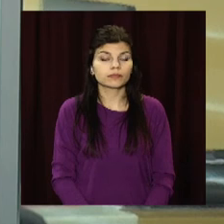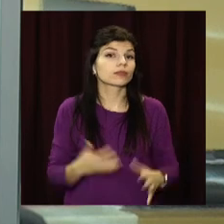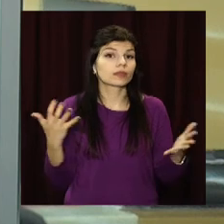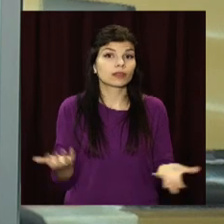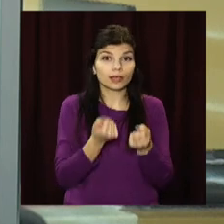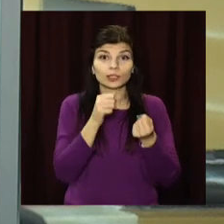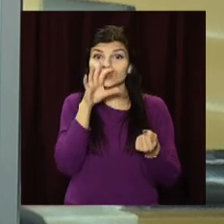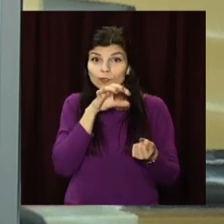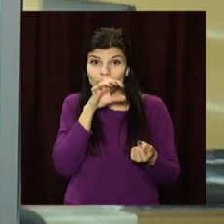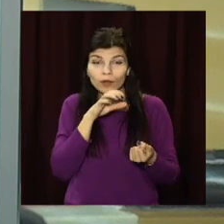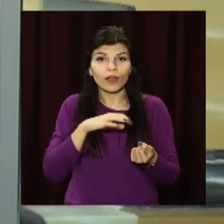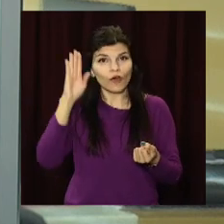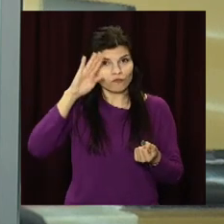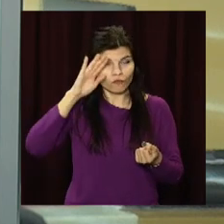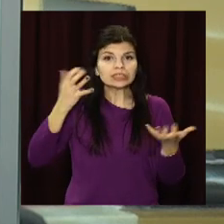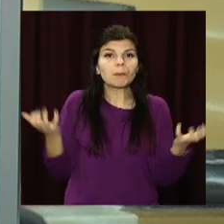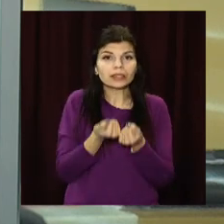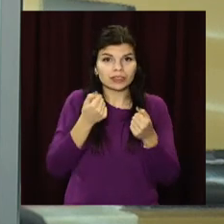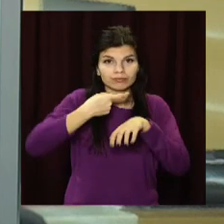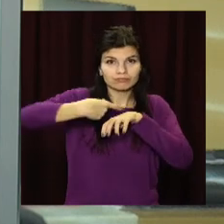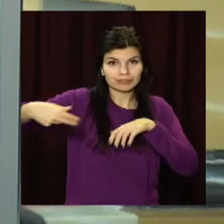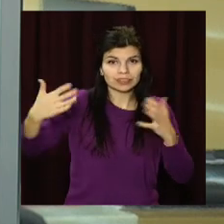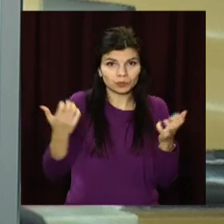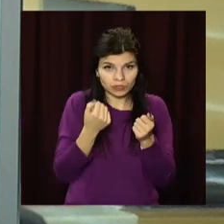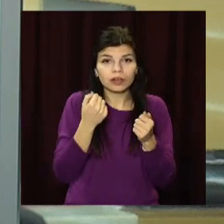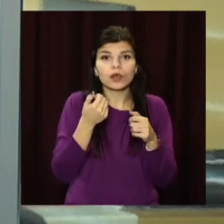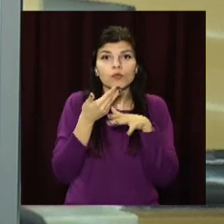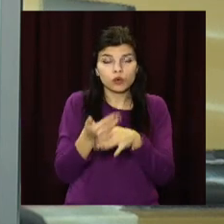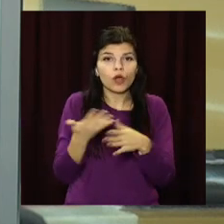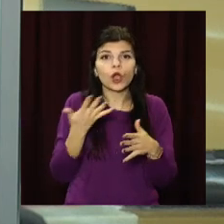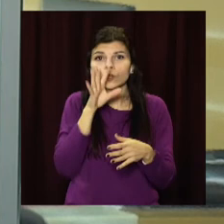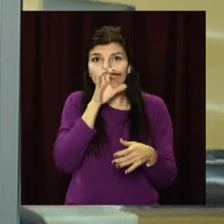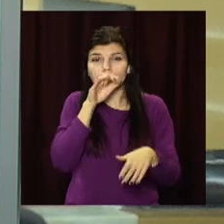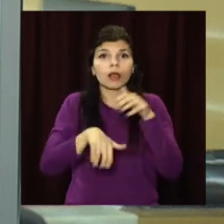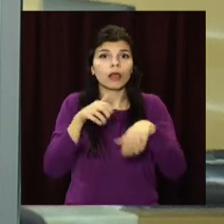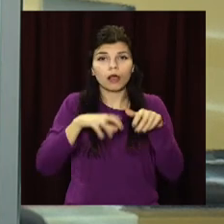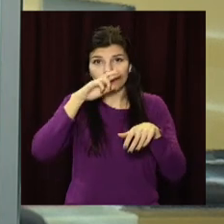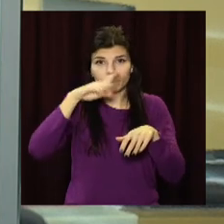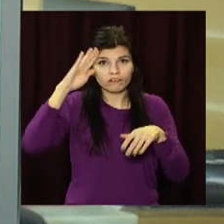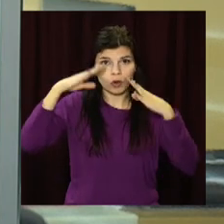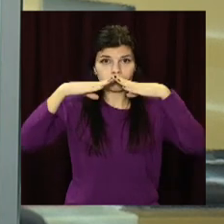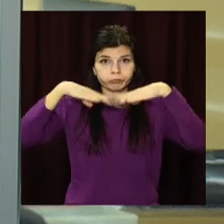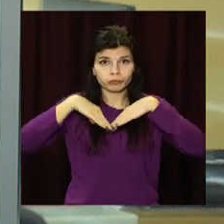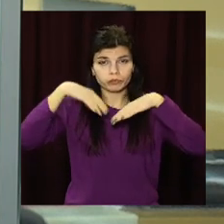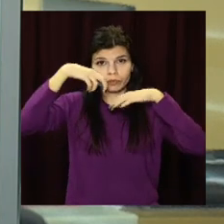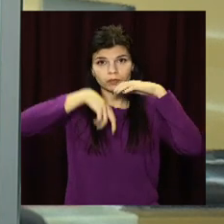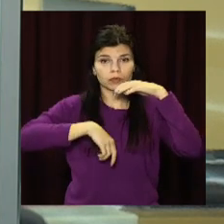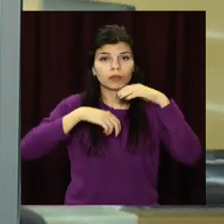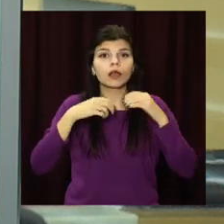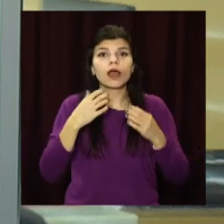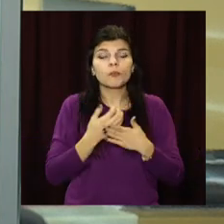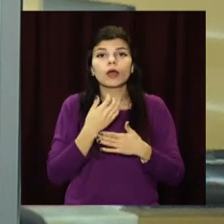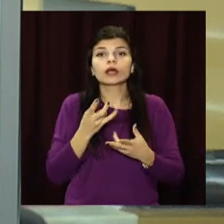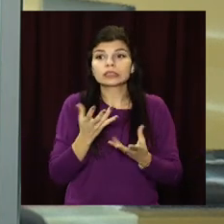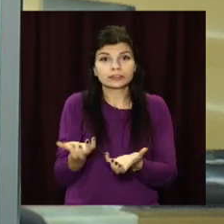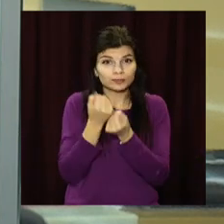Врятували песика. Водолази ДСНСники допомогли чотирилапому, який провалився під кригу поблизу вулиці Житомирської у Дніпрі. Аби витягти